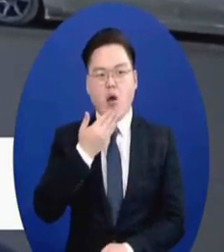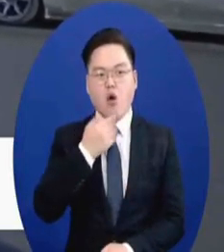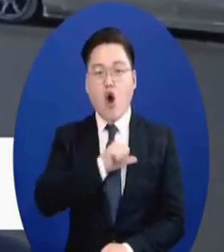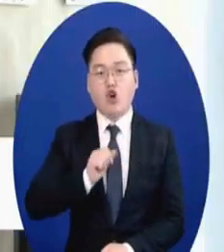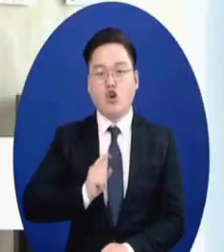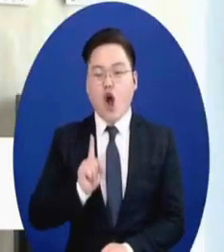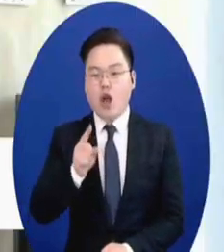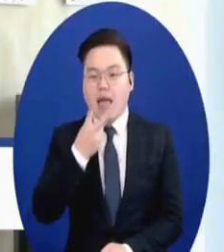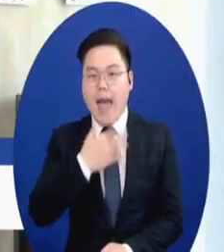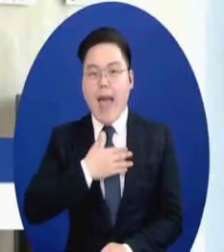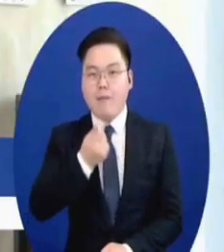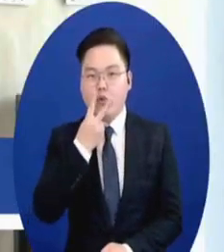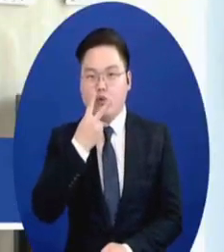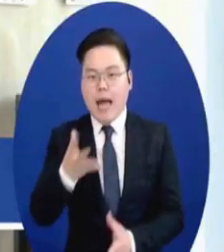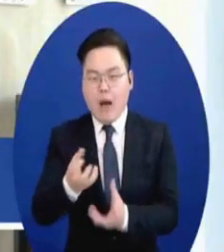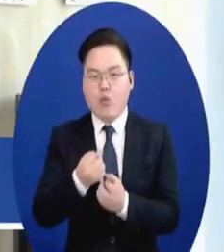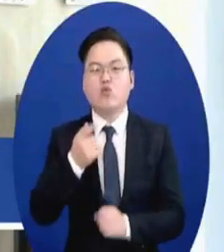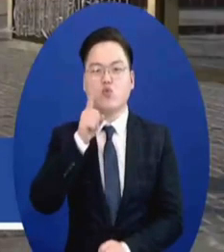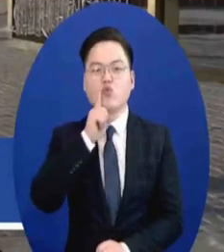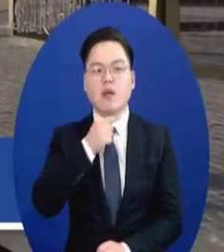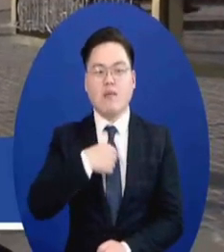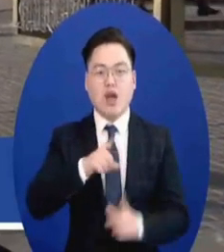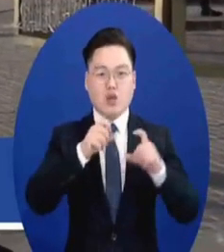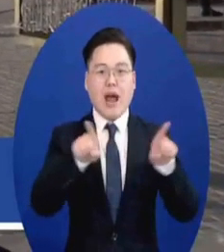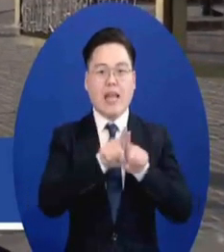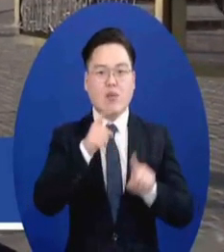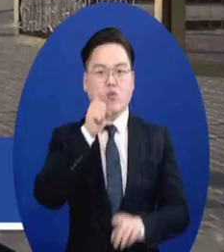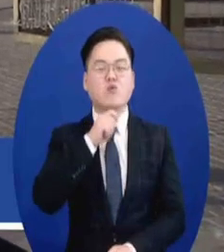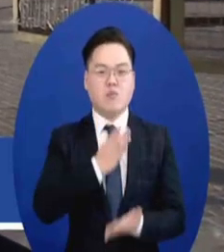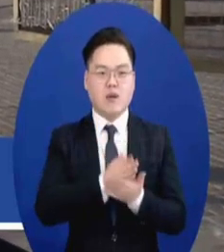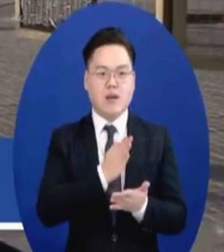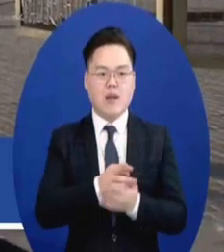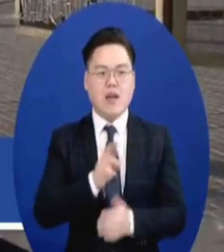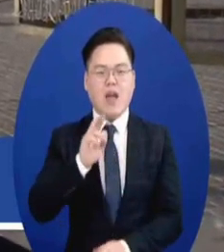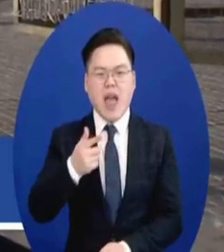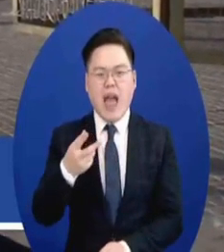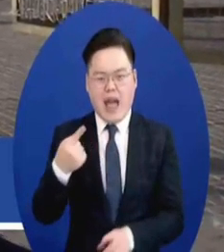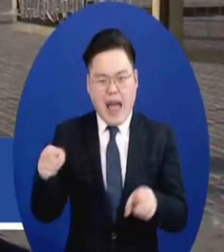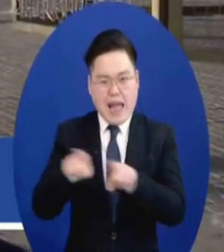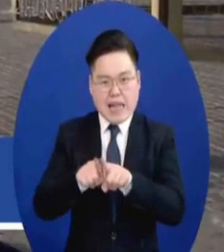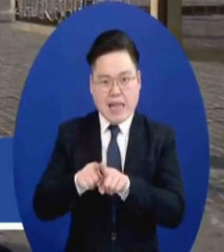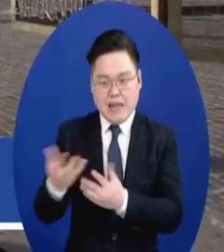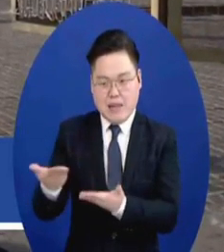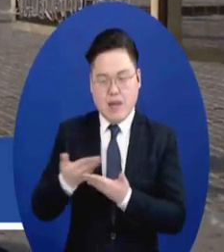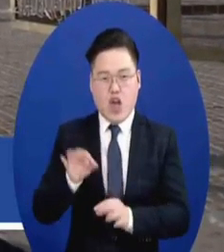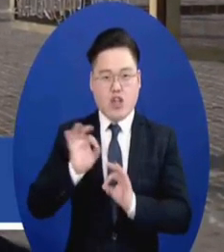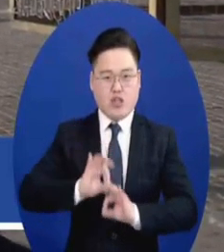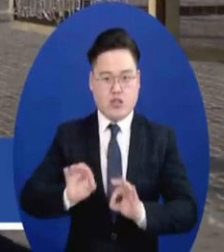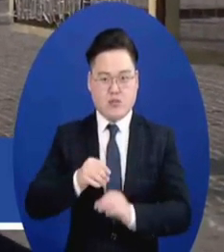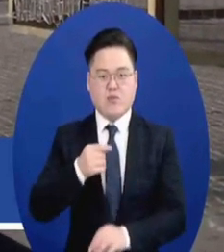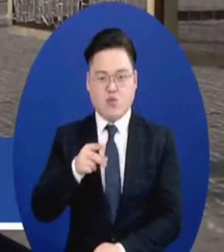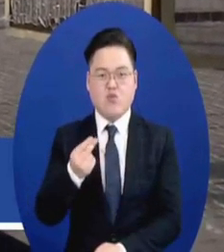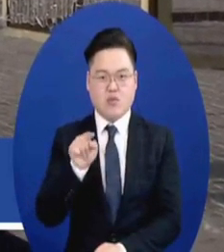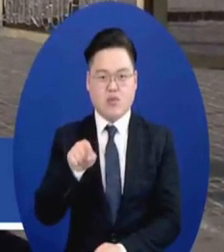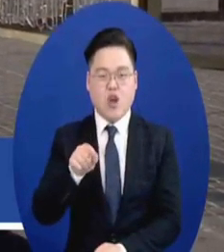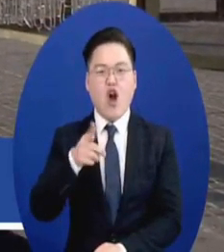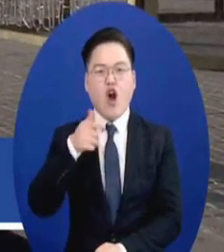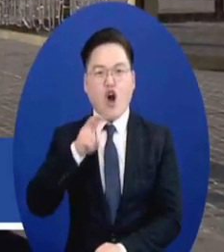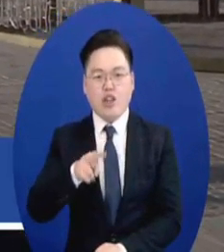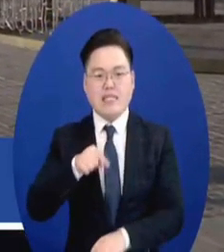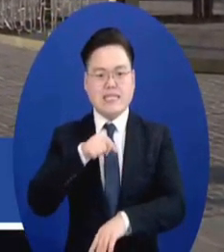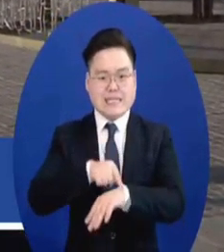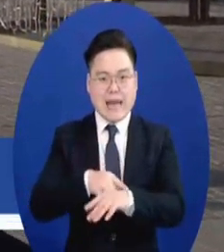дуртай. Зурагшгүй бодит хөдөлж хүсдэг. Жинхэнэ брэндний манад нүд орж ирэхгүй ш ойлгомжтой. Тэгтэл болон хэрэглэгчтэй хуурахгүй цаг тухайд